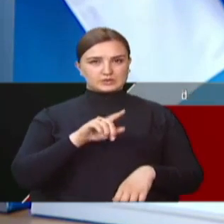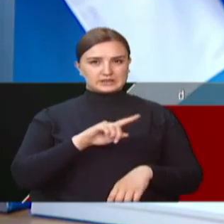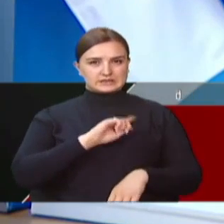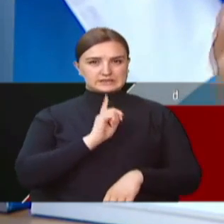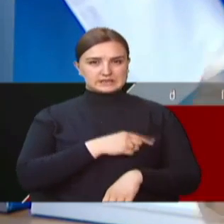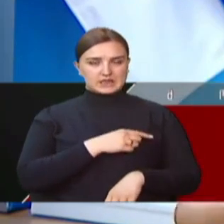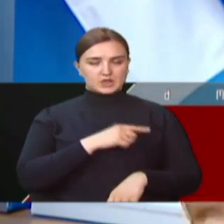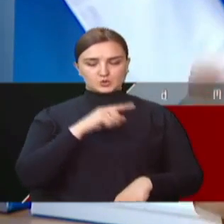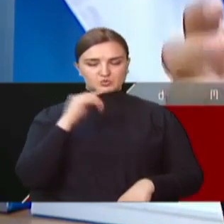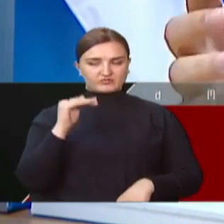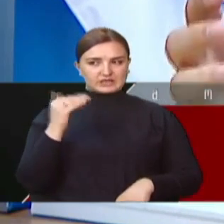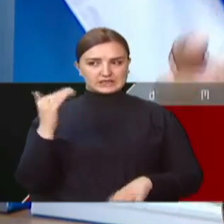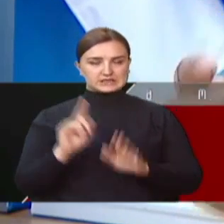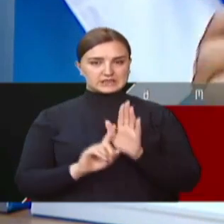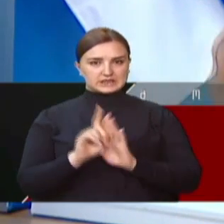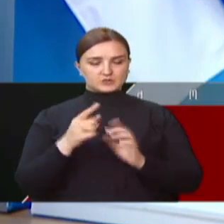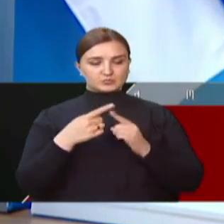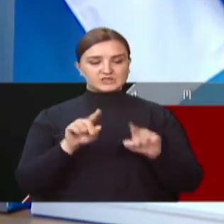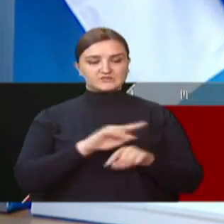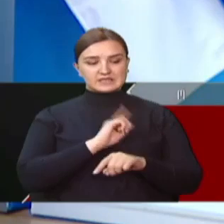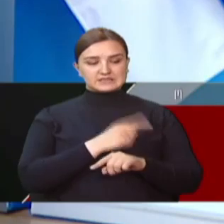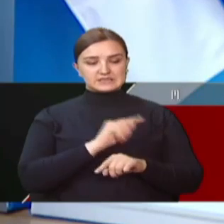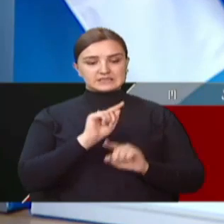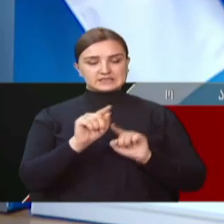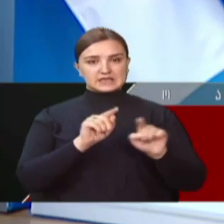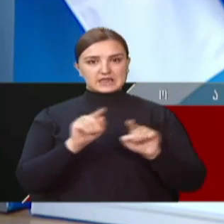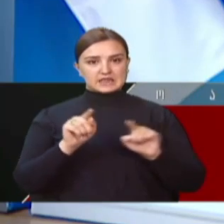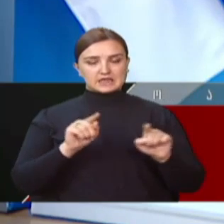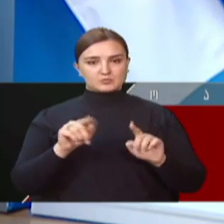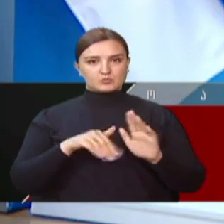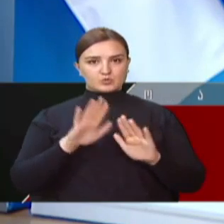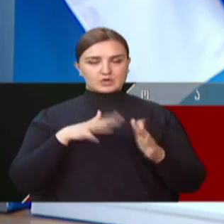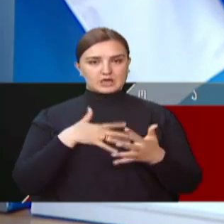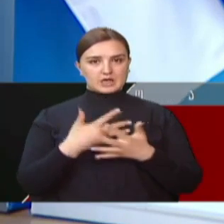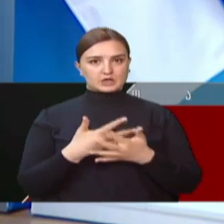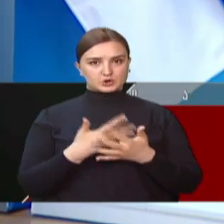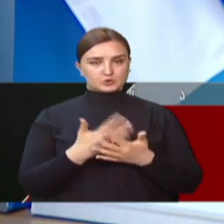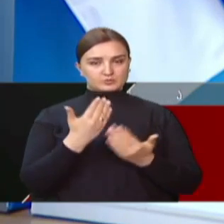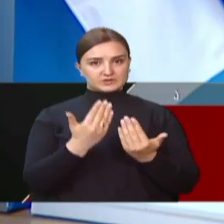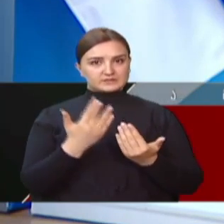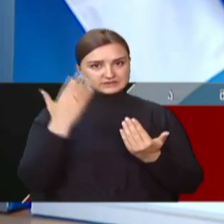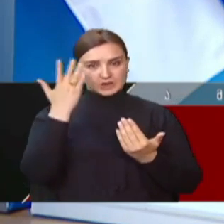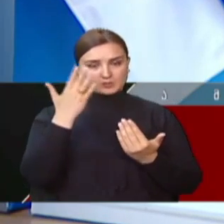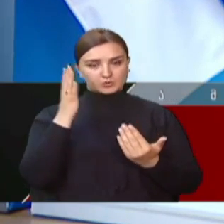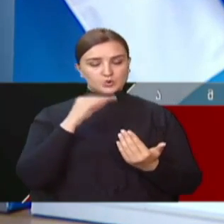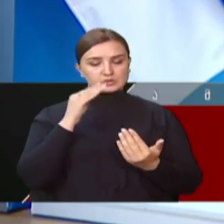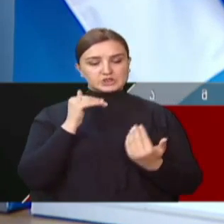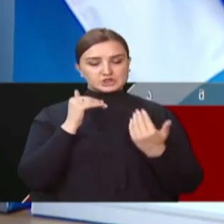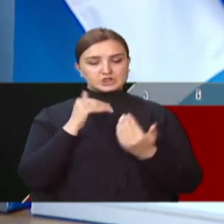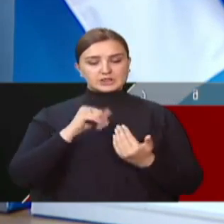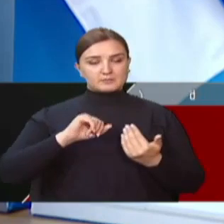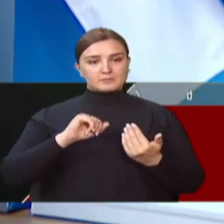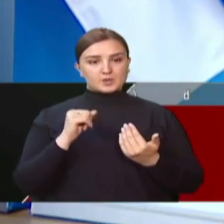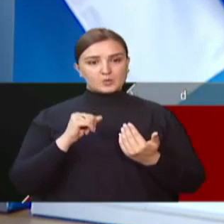ფედერაციიდან დაწყებული სხვა ძალებით დამთავრებული, გააქტიურებს. წარმოიგინეთ, ანუ როდესაც შენი